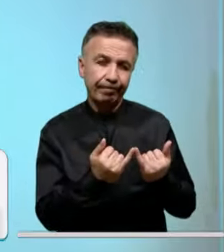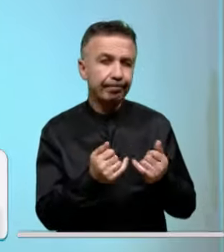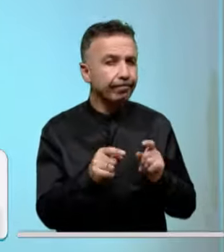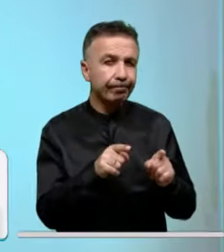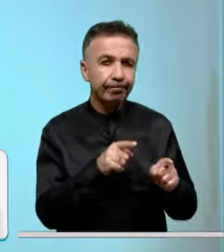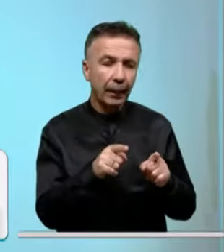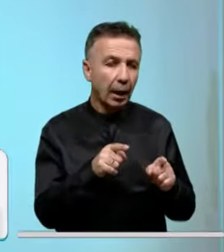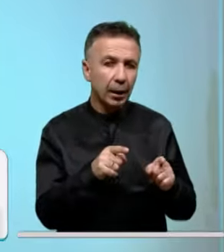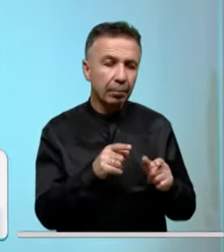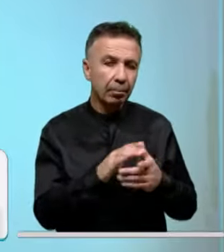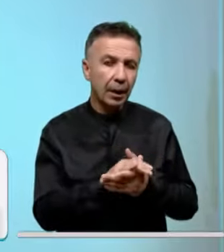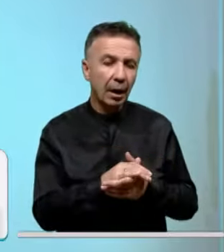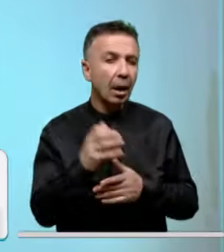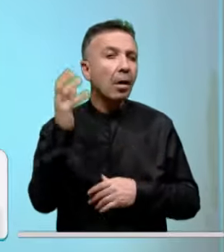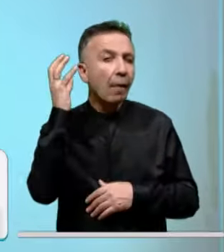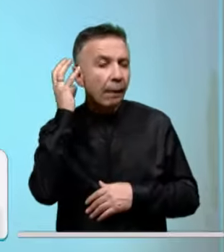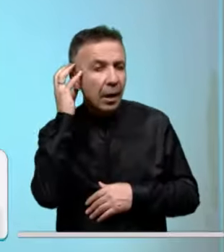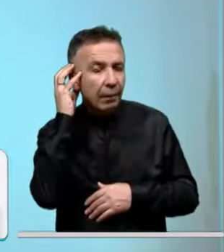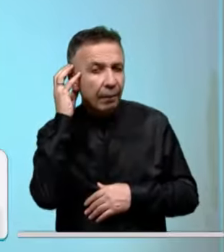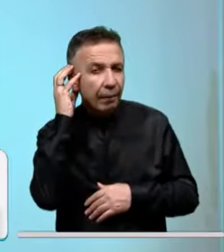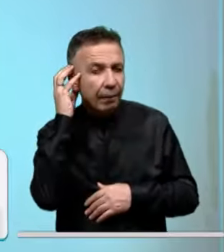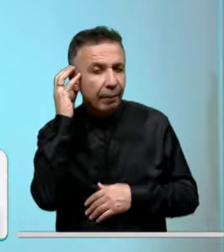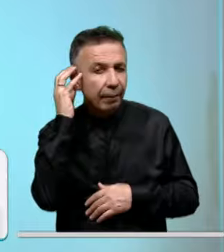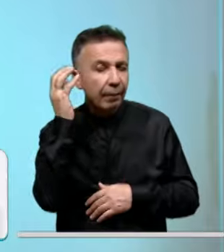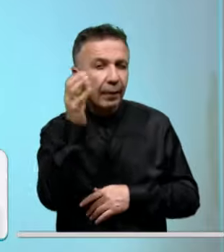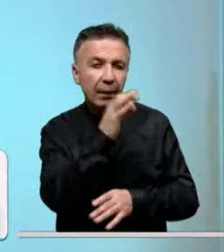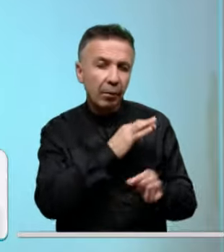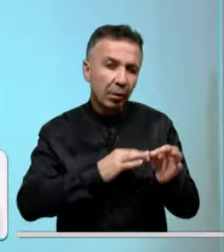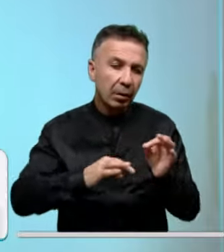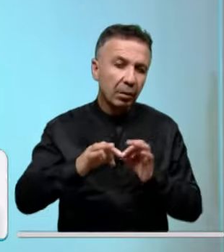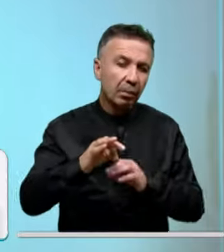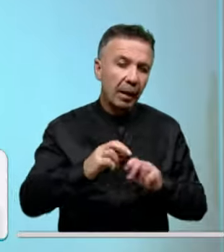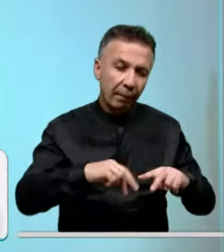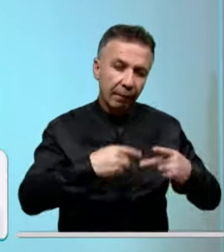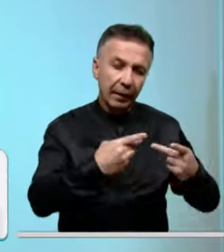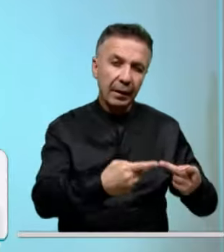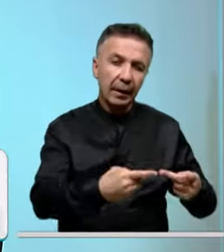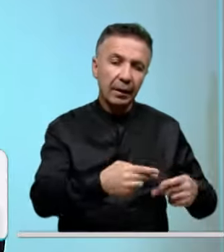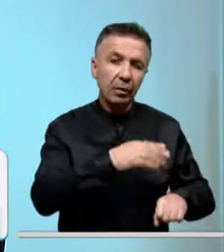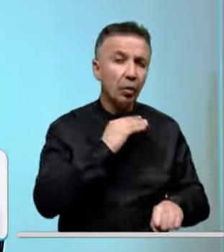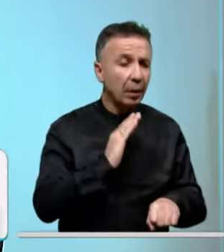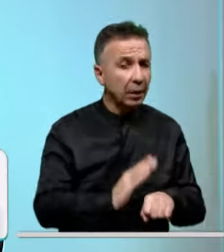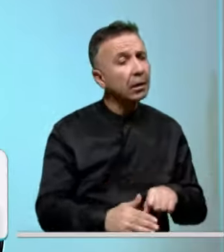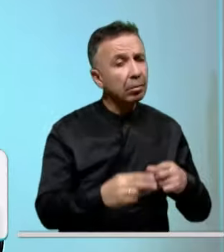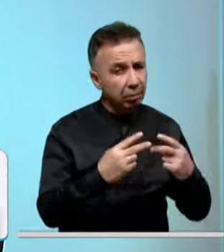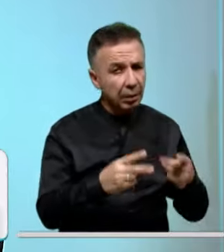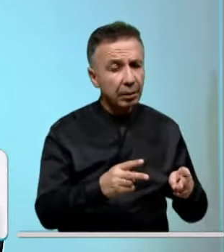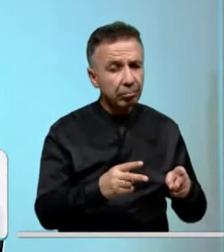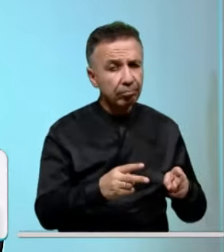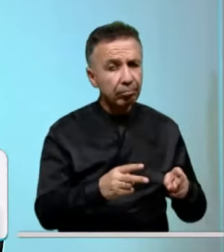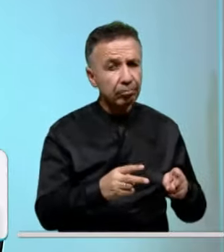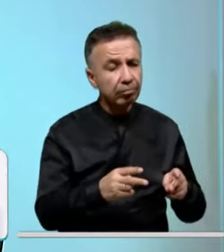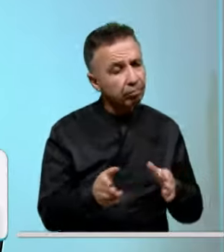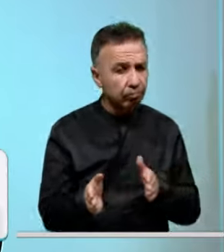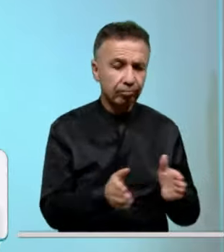bir vakıf kanalıyla vekaletle kurbanını kestirebilir. Mevzunun bu bölümü bu